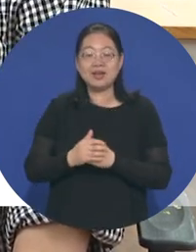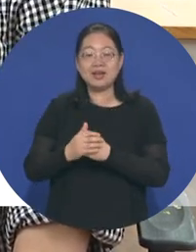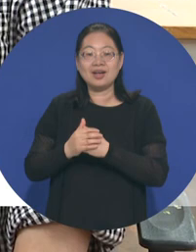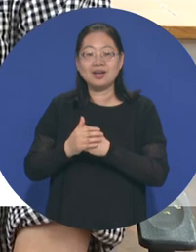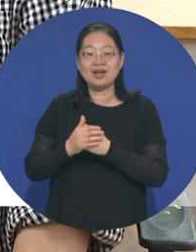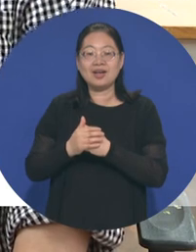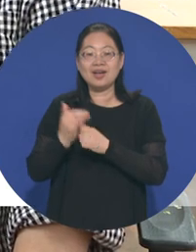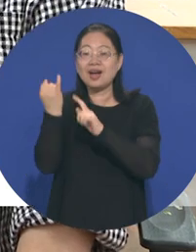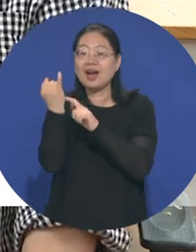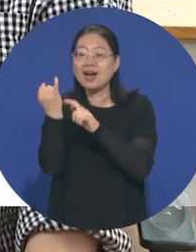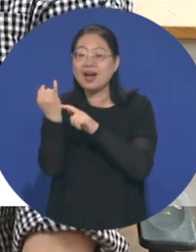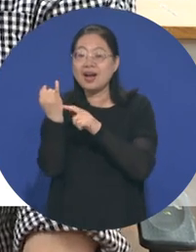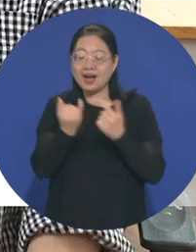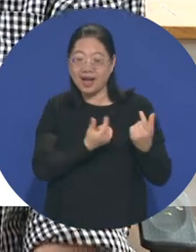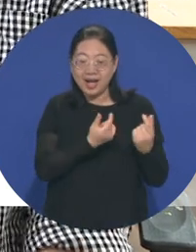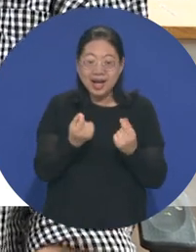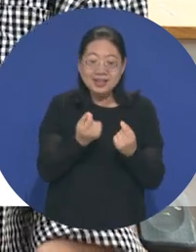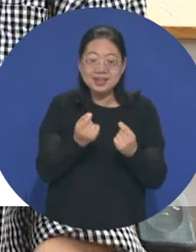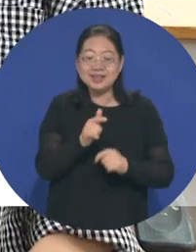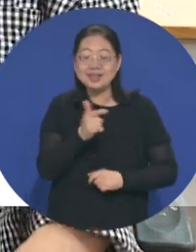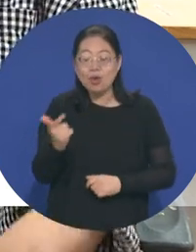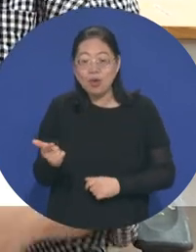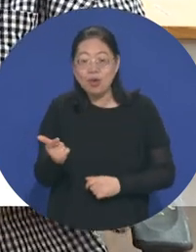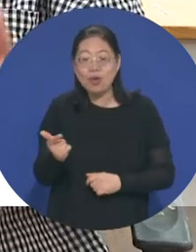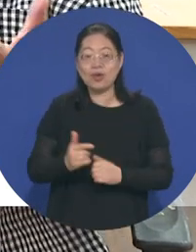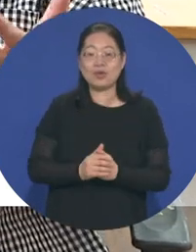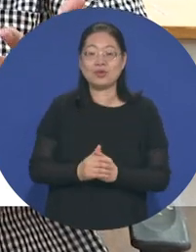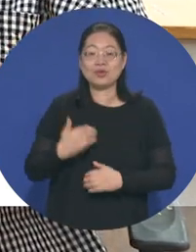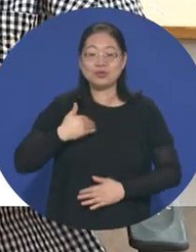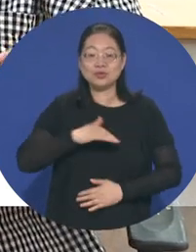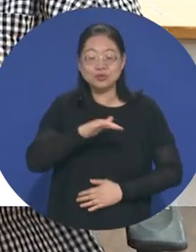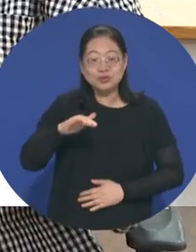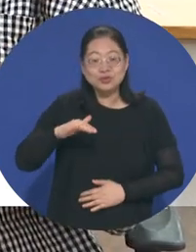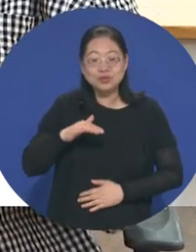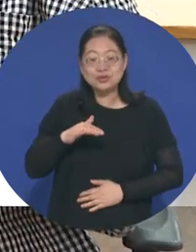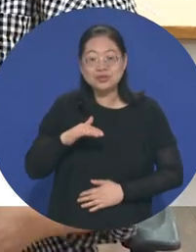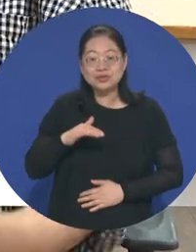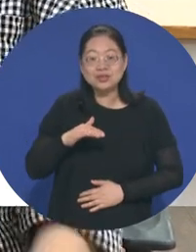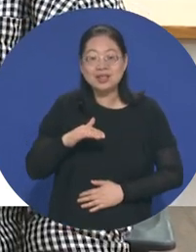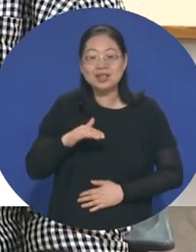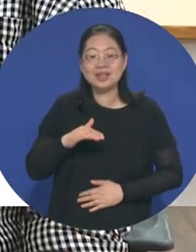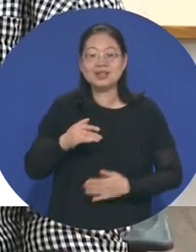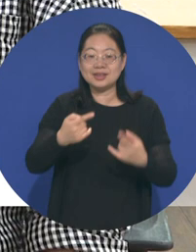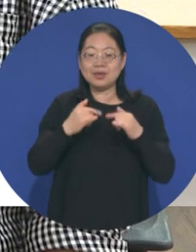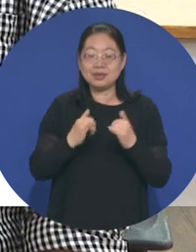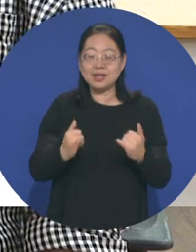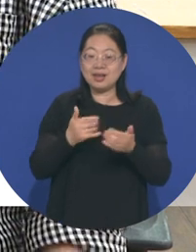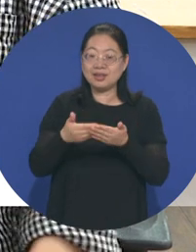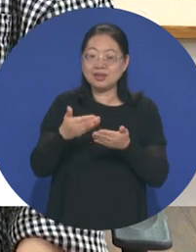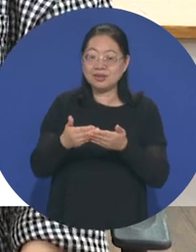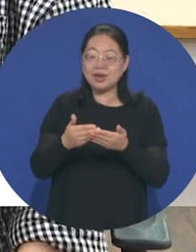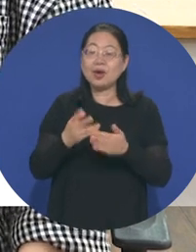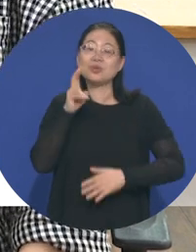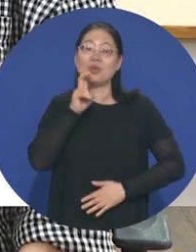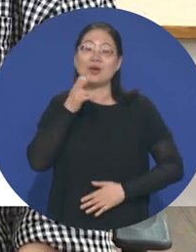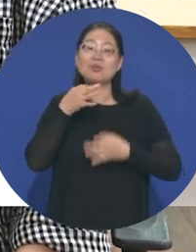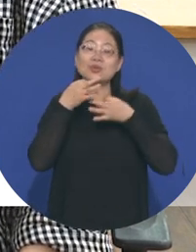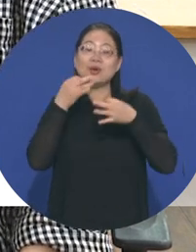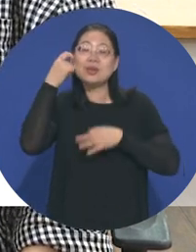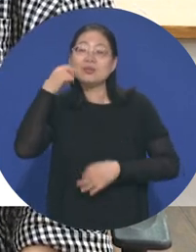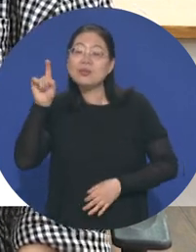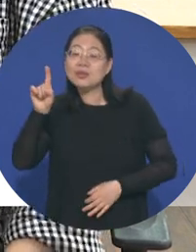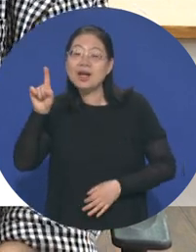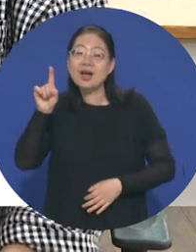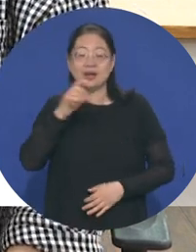씨, 같이 저녁에 우리 이 참여자분들하고 같이 그림 그리고 노래하니까